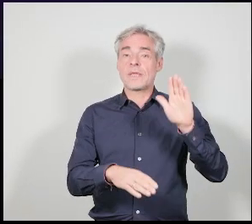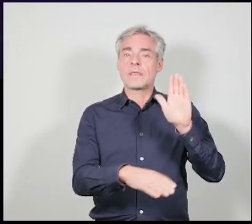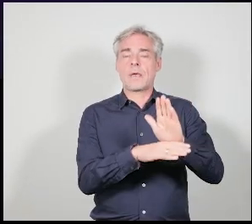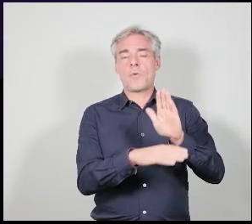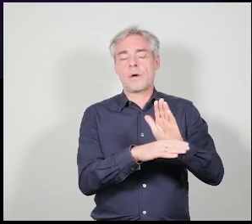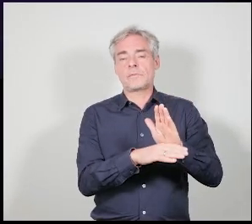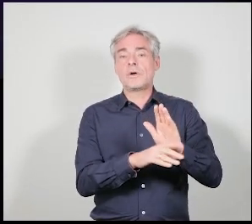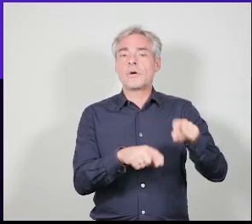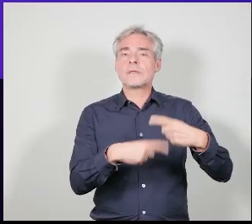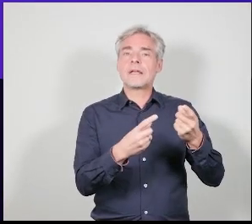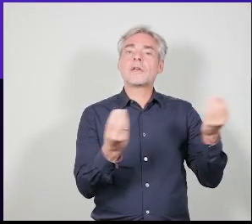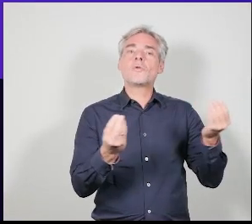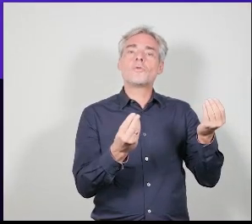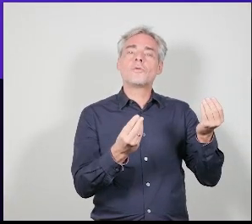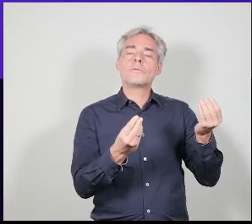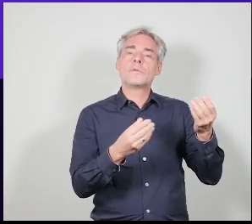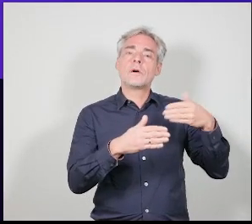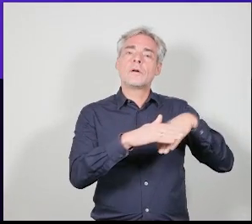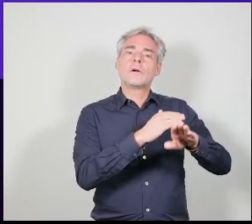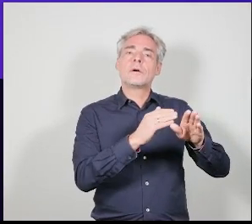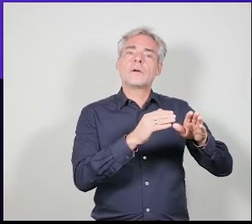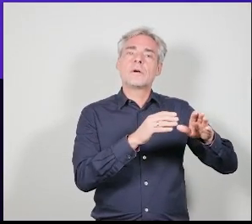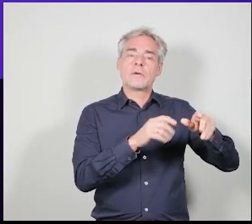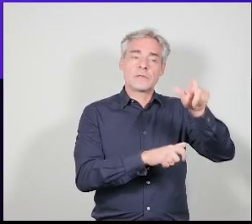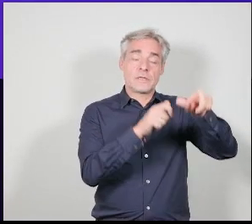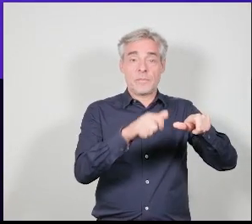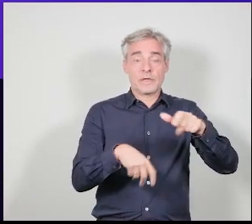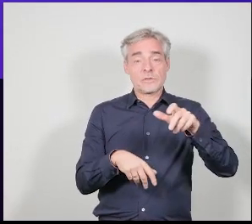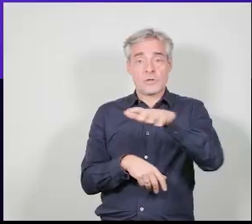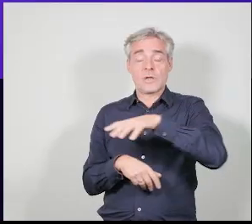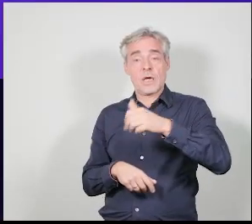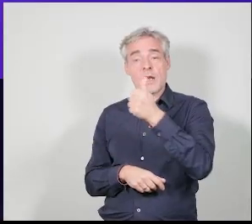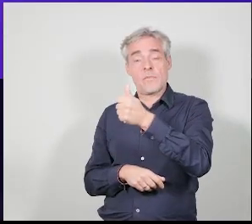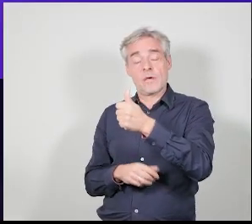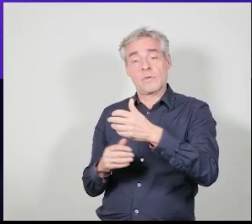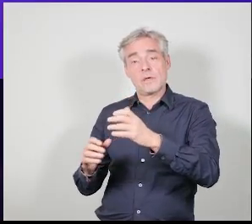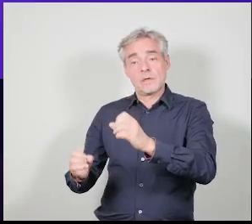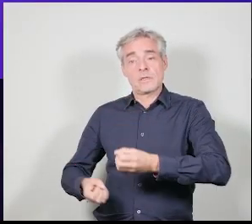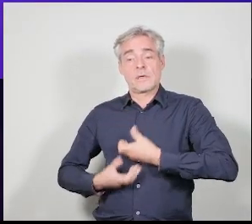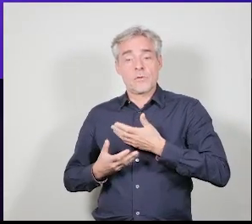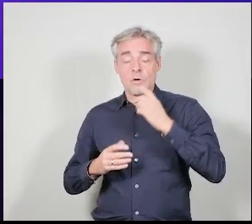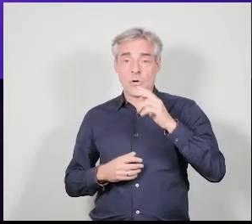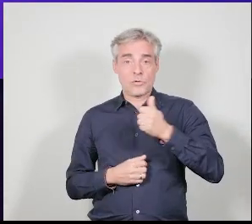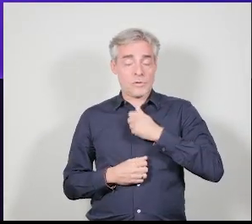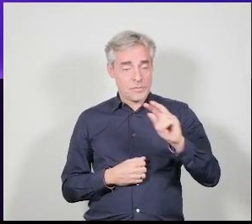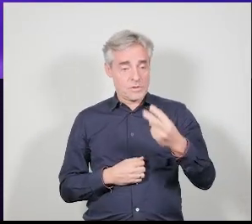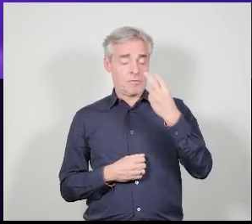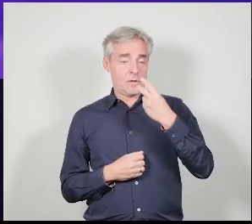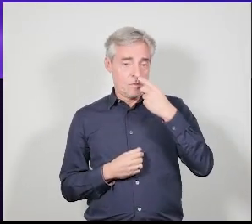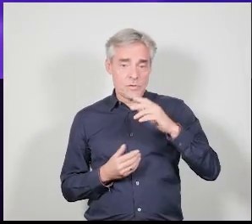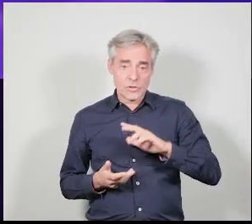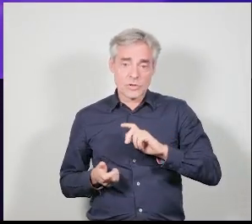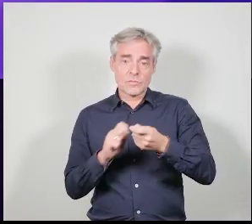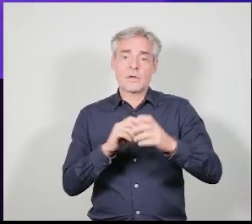on est allé les rencontrer du côté de la voix des personnes concernées elles-mêmes, Comment est-ce qu'ils se voient dans la transformation?